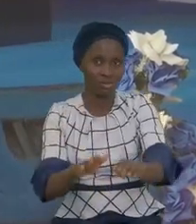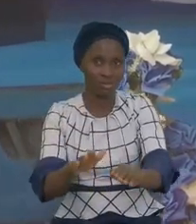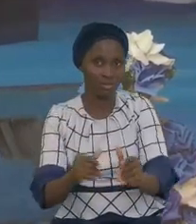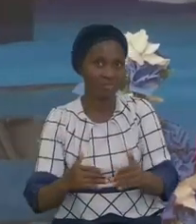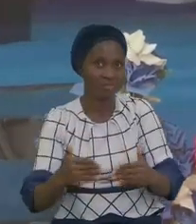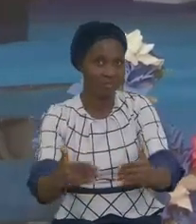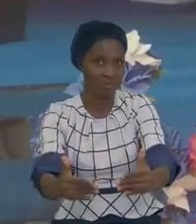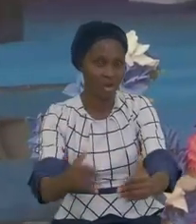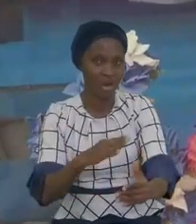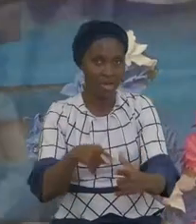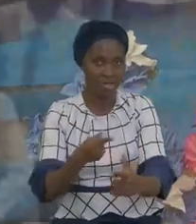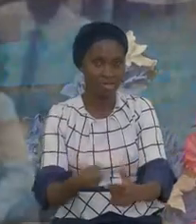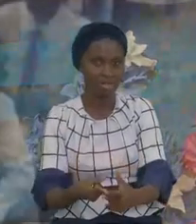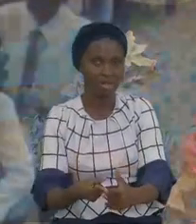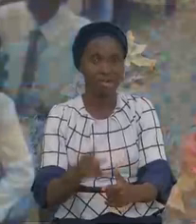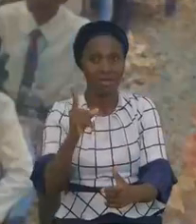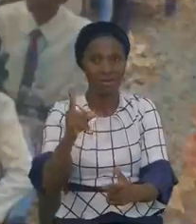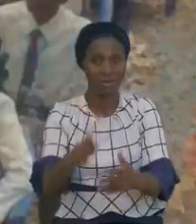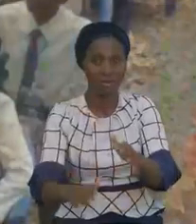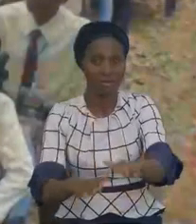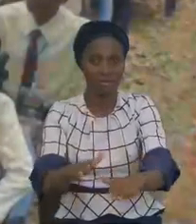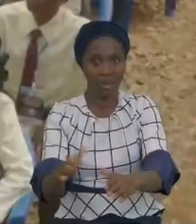tu regresses d'un pas de plus.